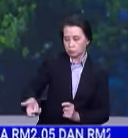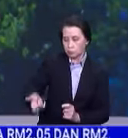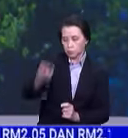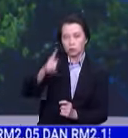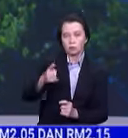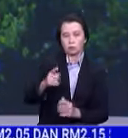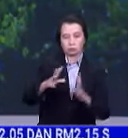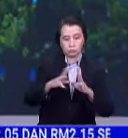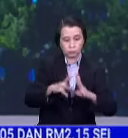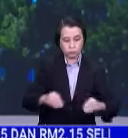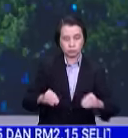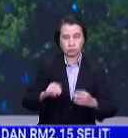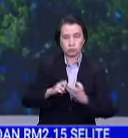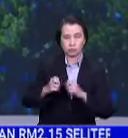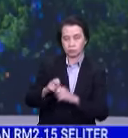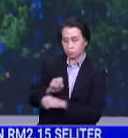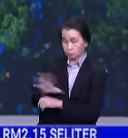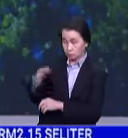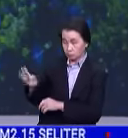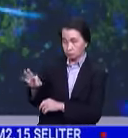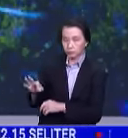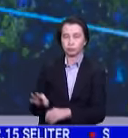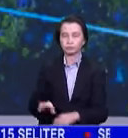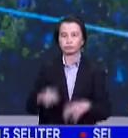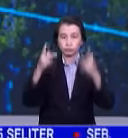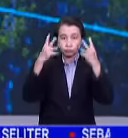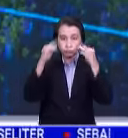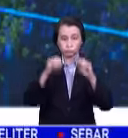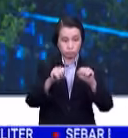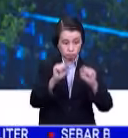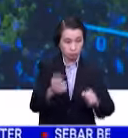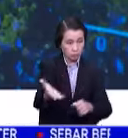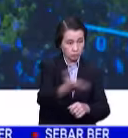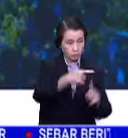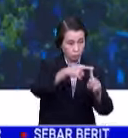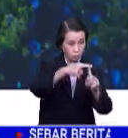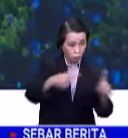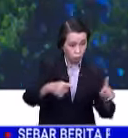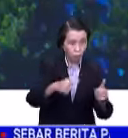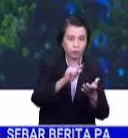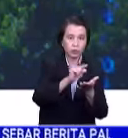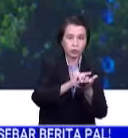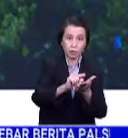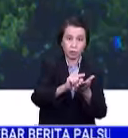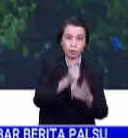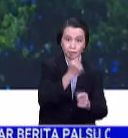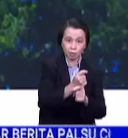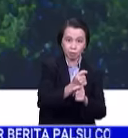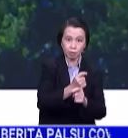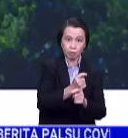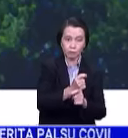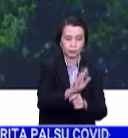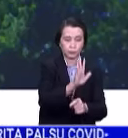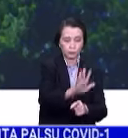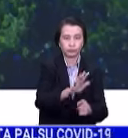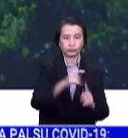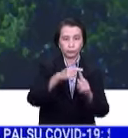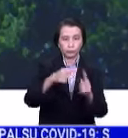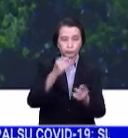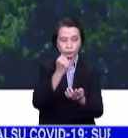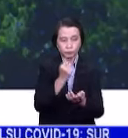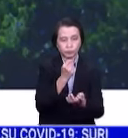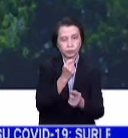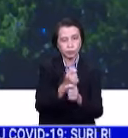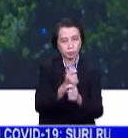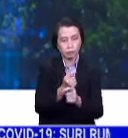bagi memerangi COVID-19. Menurutnya, kesudian mereka memotong sebahagian daripada imbuhan tetap kerajaan dan imbuhan tetap